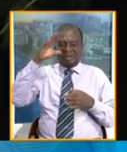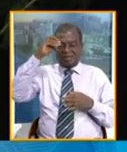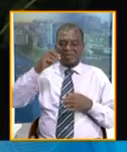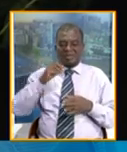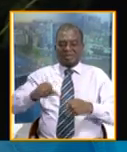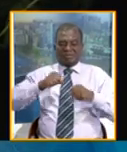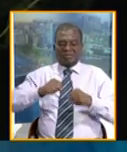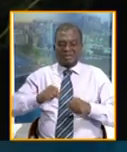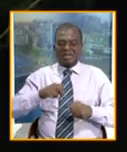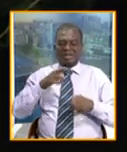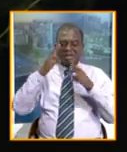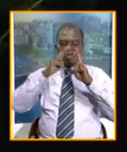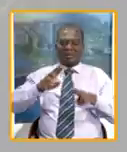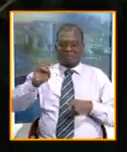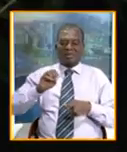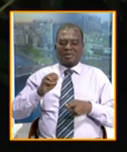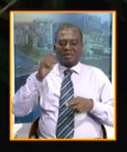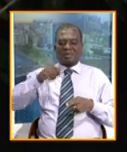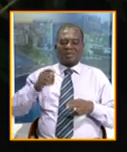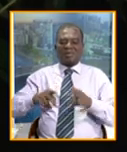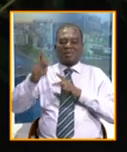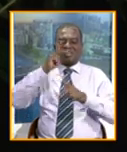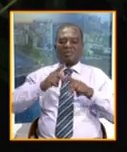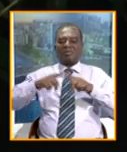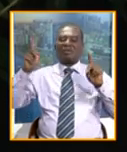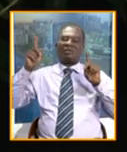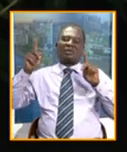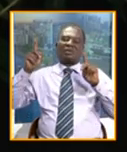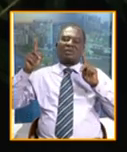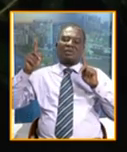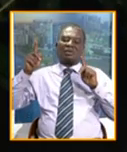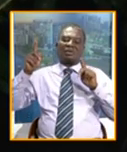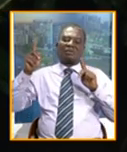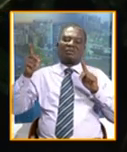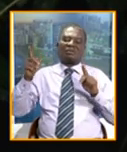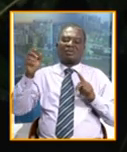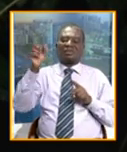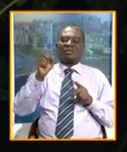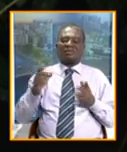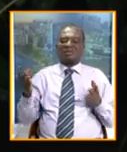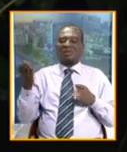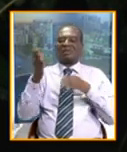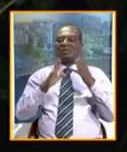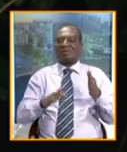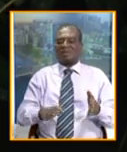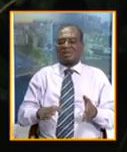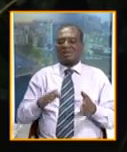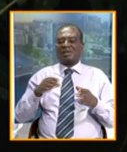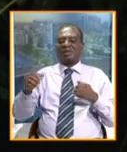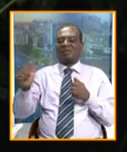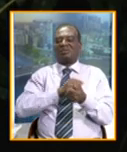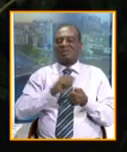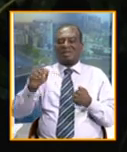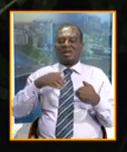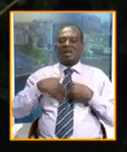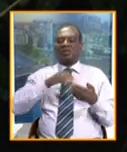pragmatique qui répondait aux besoins des populations. Voilà. Mais malheureusement, là, ce décès est venu tout compromettre. Très déçus nous sommes, je